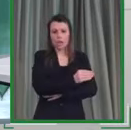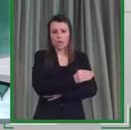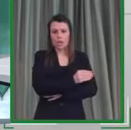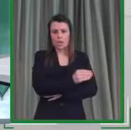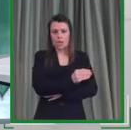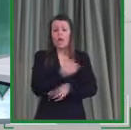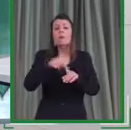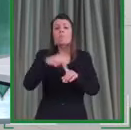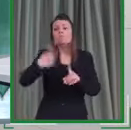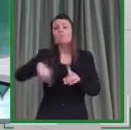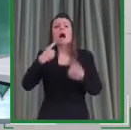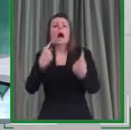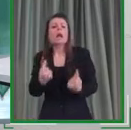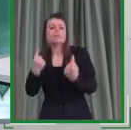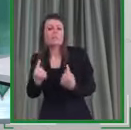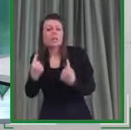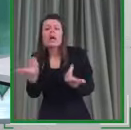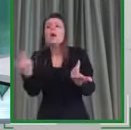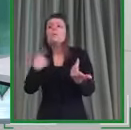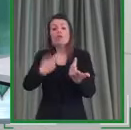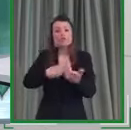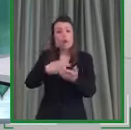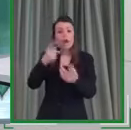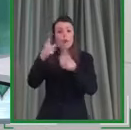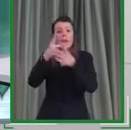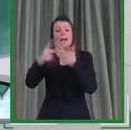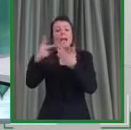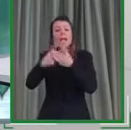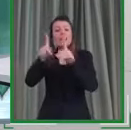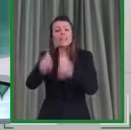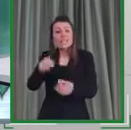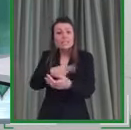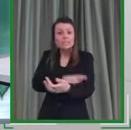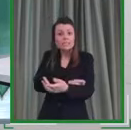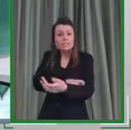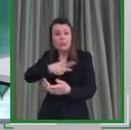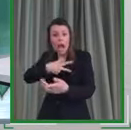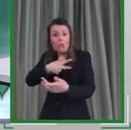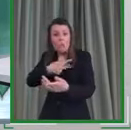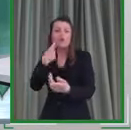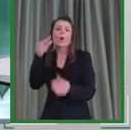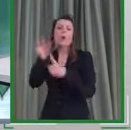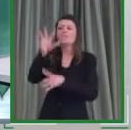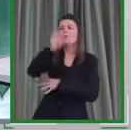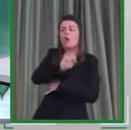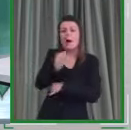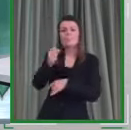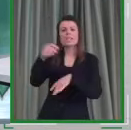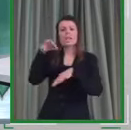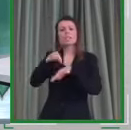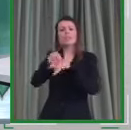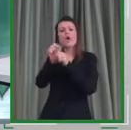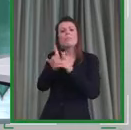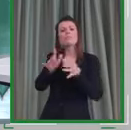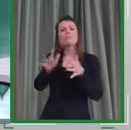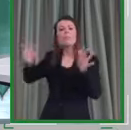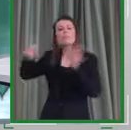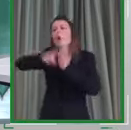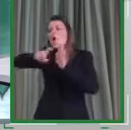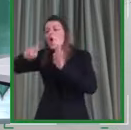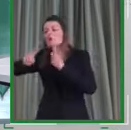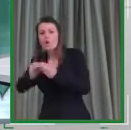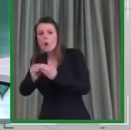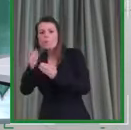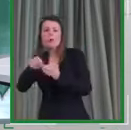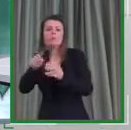attendibile e che ci consenta di essere utilizzato non solo per una valutazione epidemiologica ma anche diagnostica cioè oggi